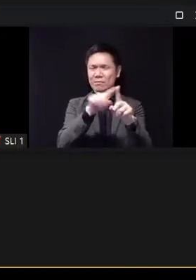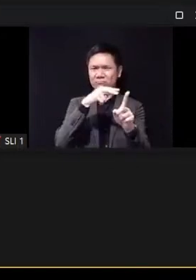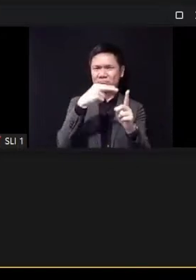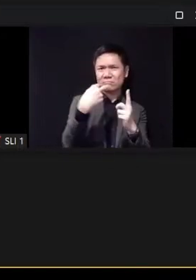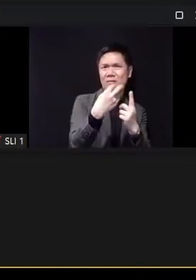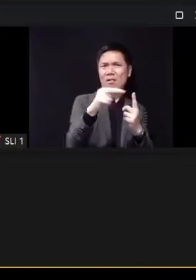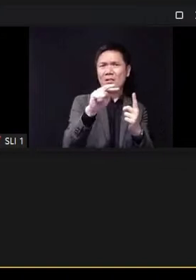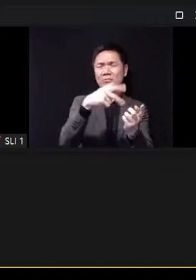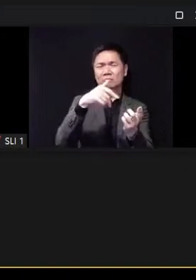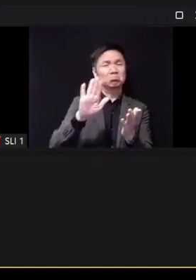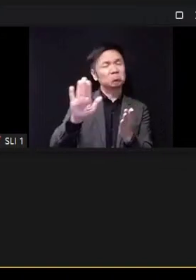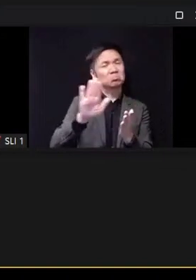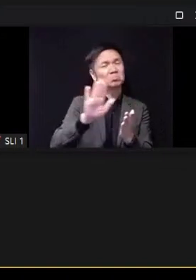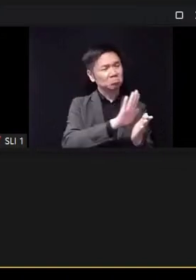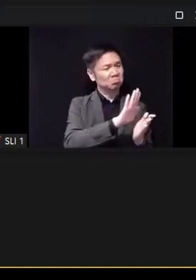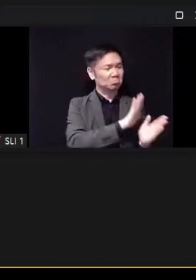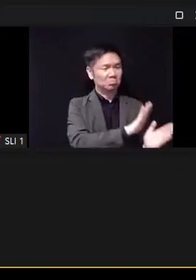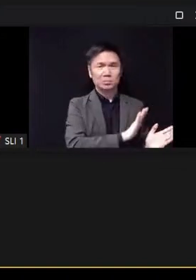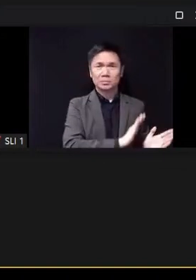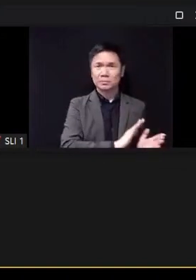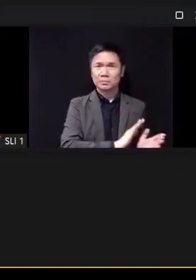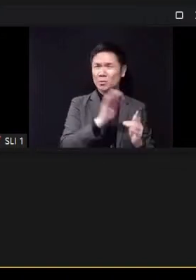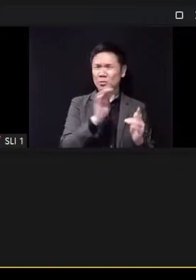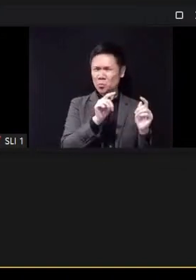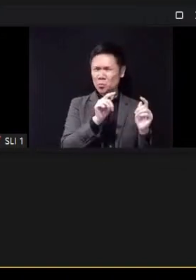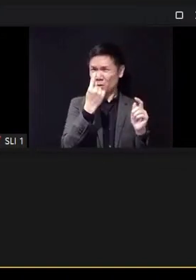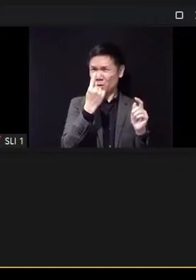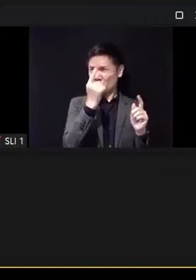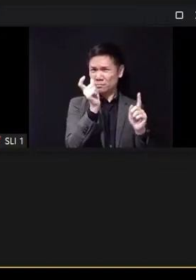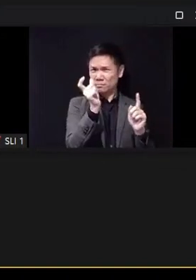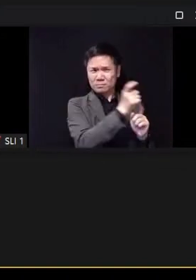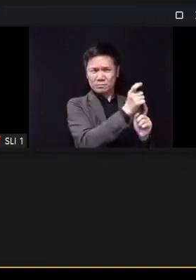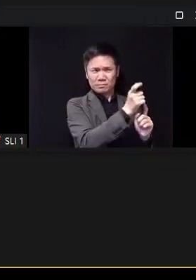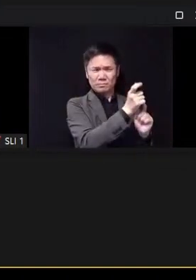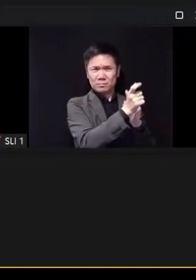вопросам формулировок, в частности, рекомендации 1.